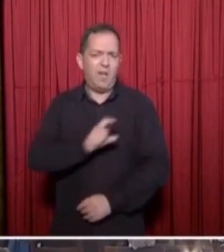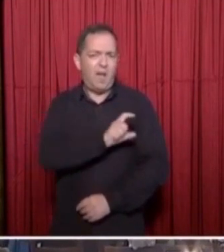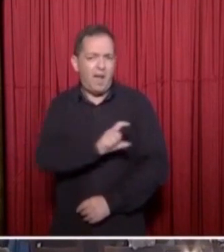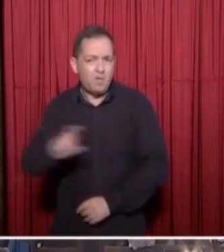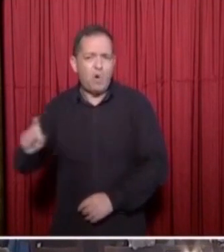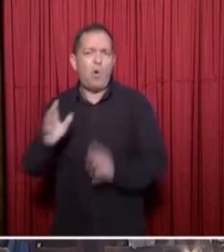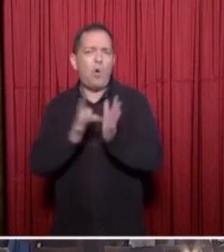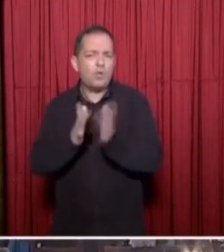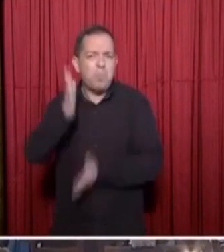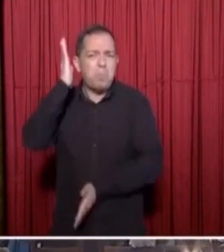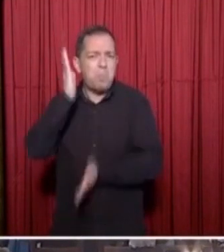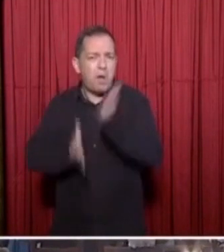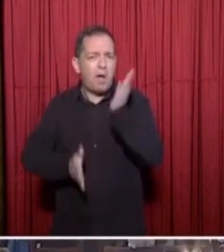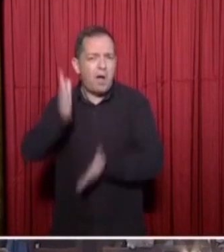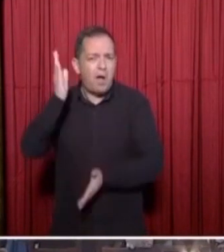του Κυρίου